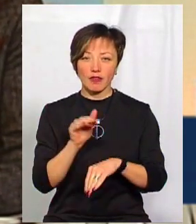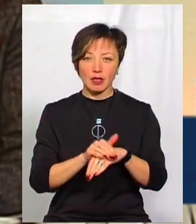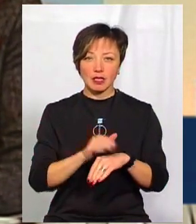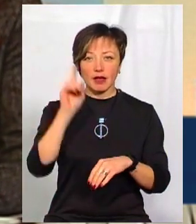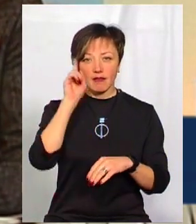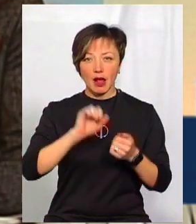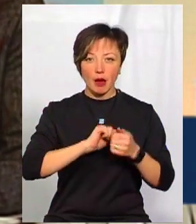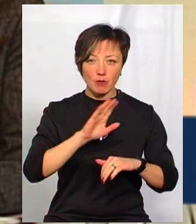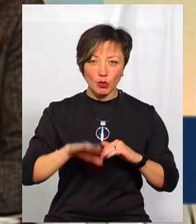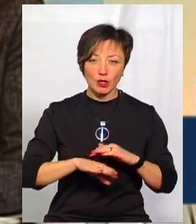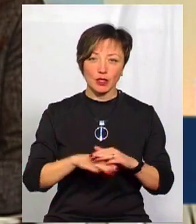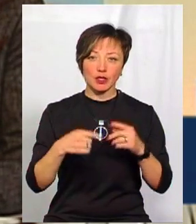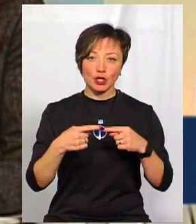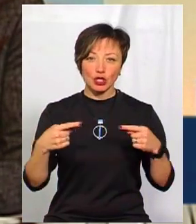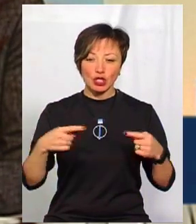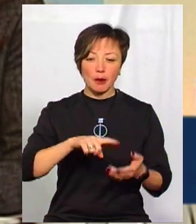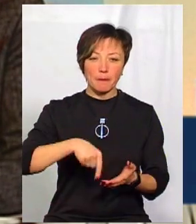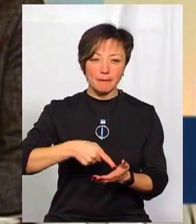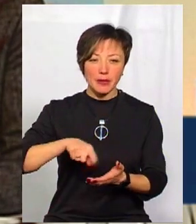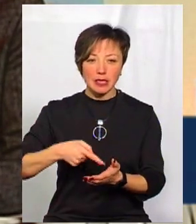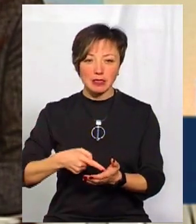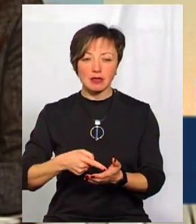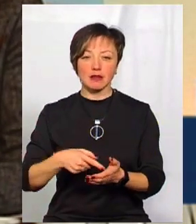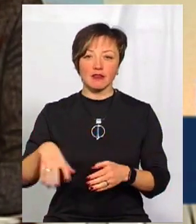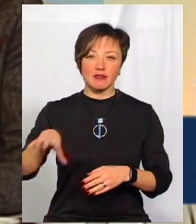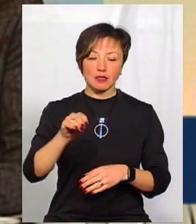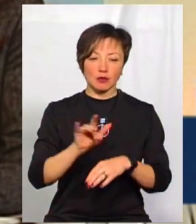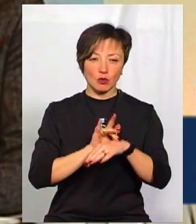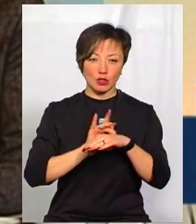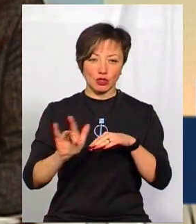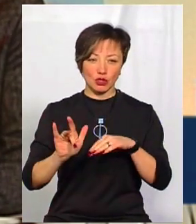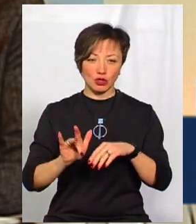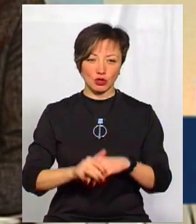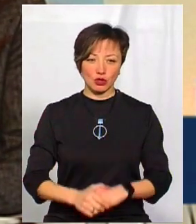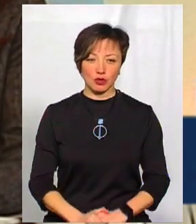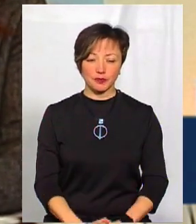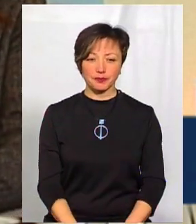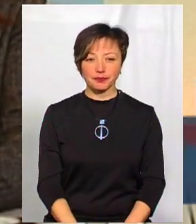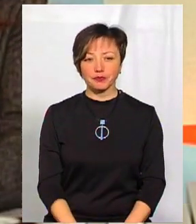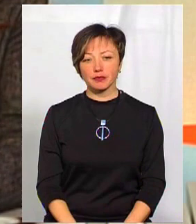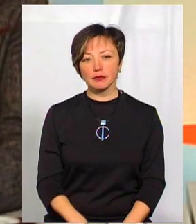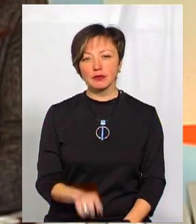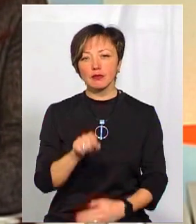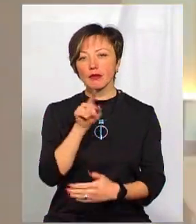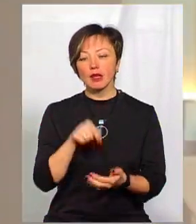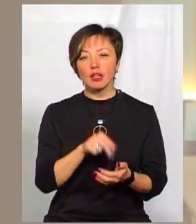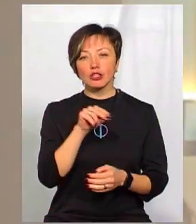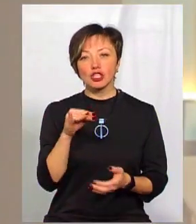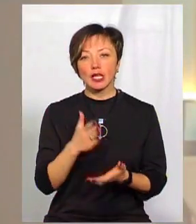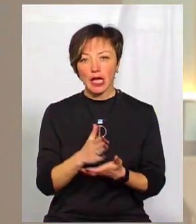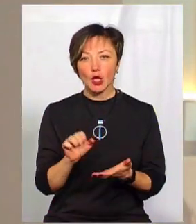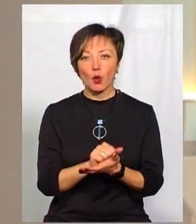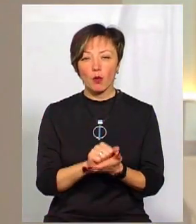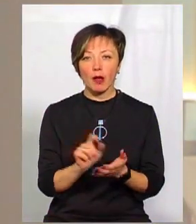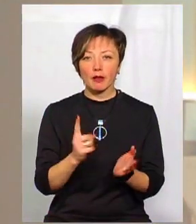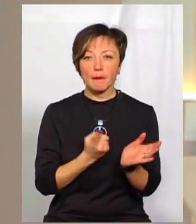Кам'янця-Подільського, як і інших міст, де було гетто, вони всі були знищені. Чи є документи, які